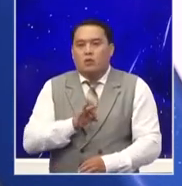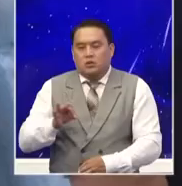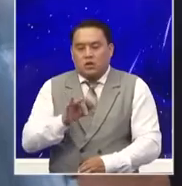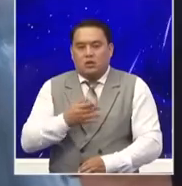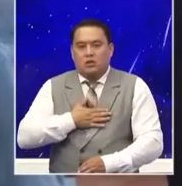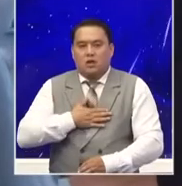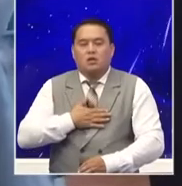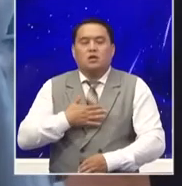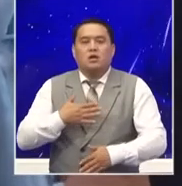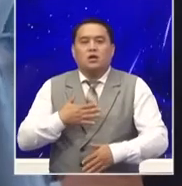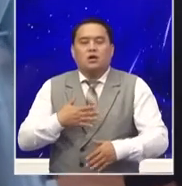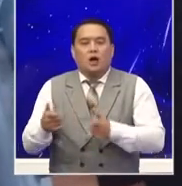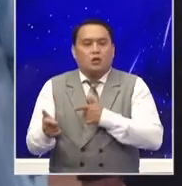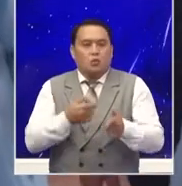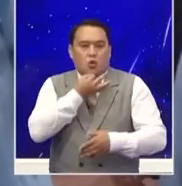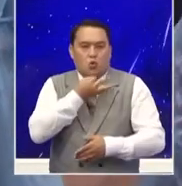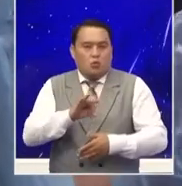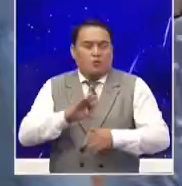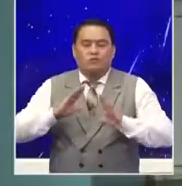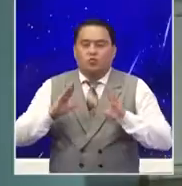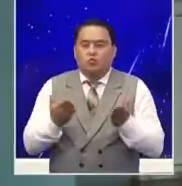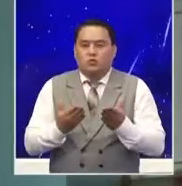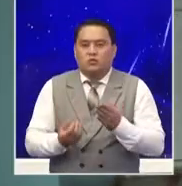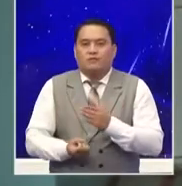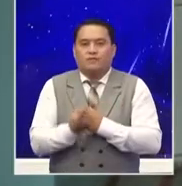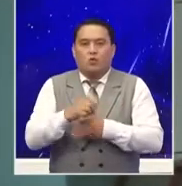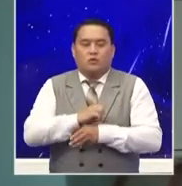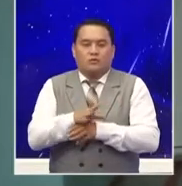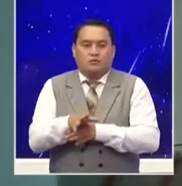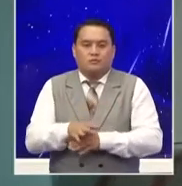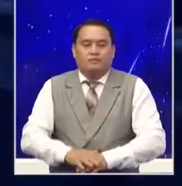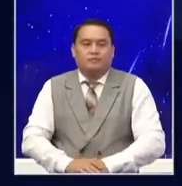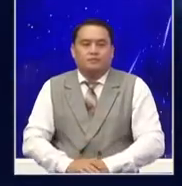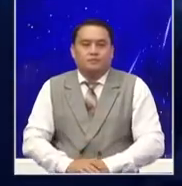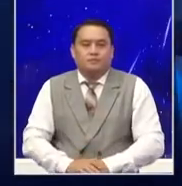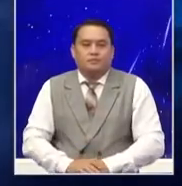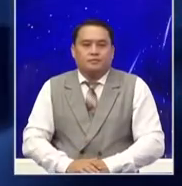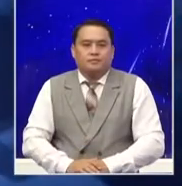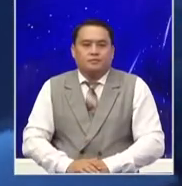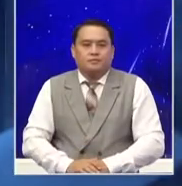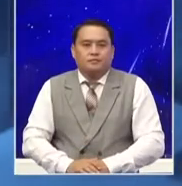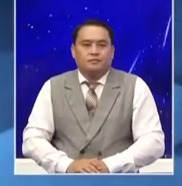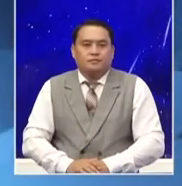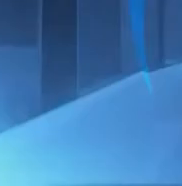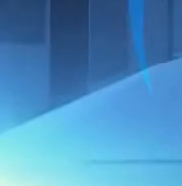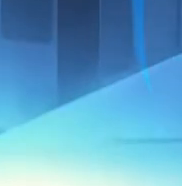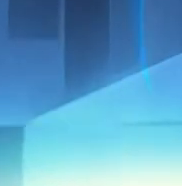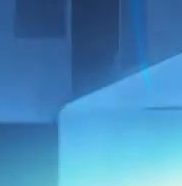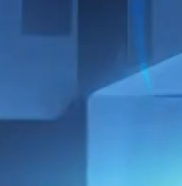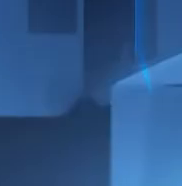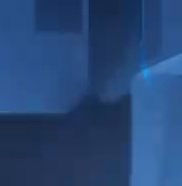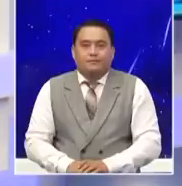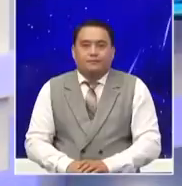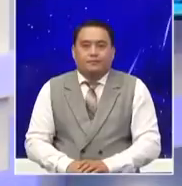не повод расслабляться. Нужно быть готовым к различным исходам пандемии, заключил Марат Шуранов. Алексей Цой, Айдос Калиев, Яманжол Жункешев,